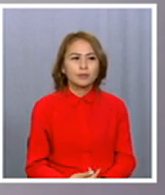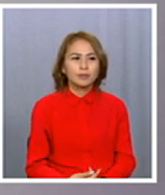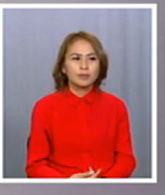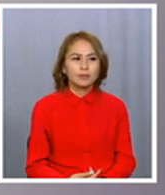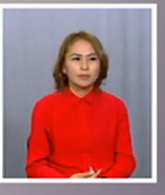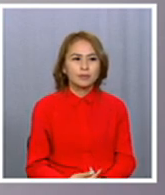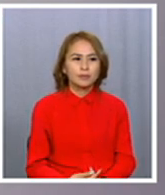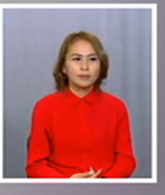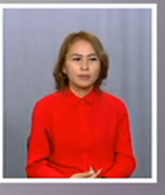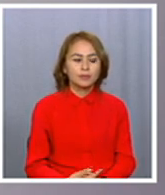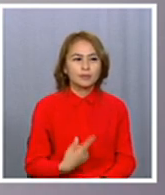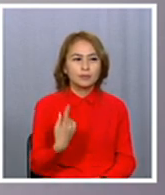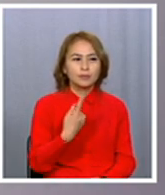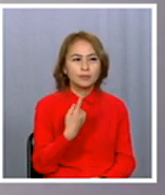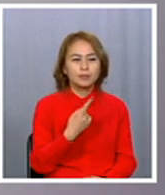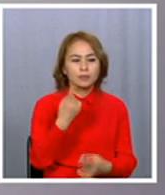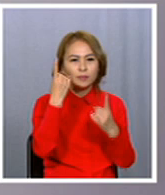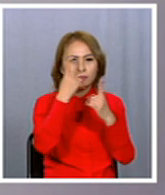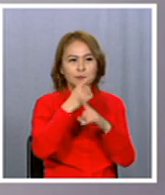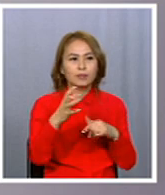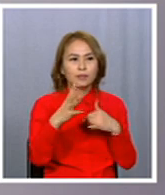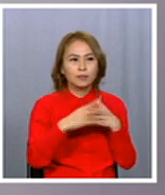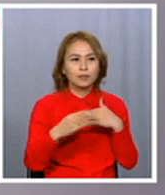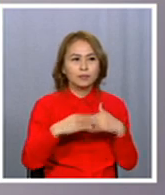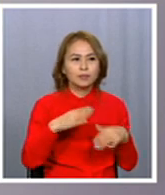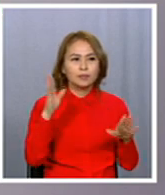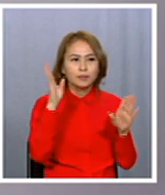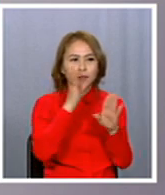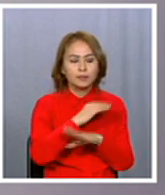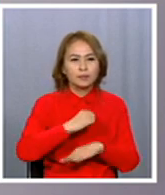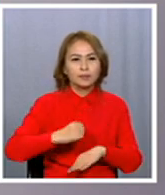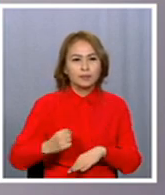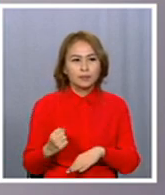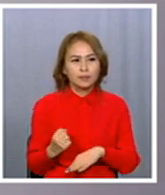Бірінші ақпарат – жердің табиғи серігі